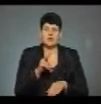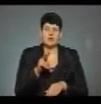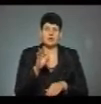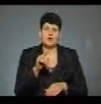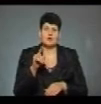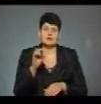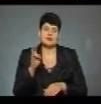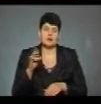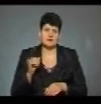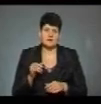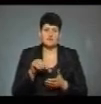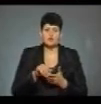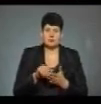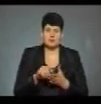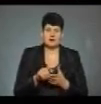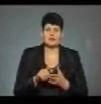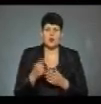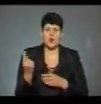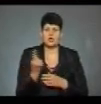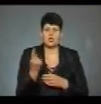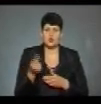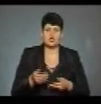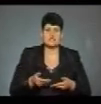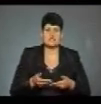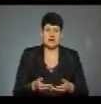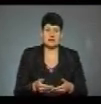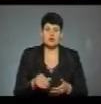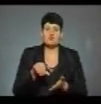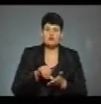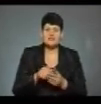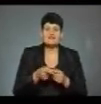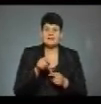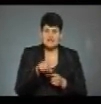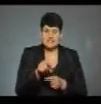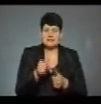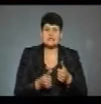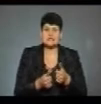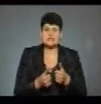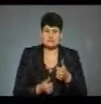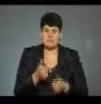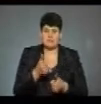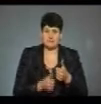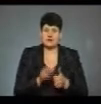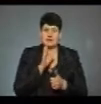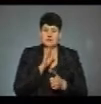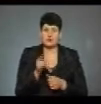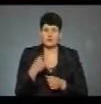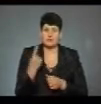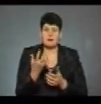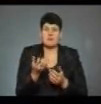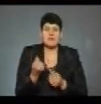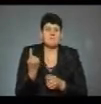Юліанна виступала в дисципліні «Одиночні сани». Участь в таких змаганнях представниця Тернопільщини взяла